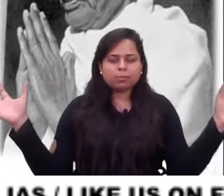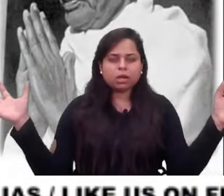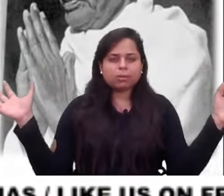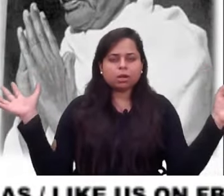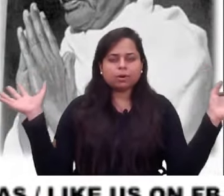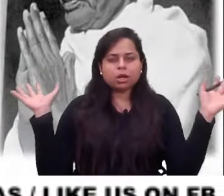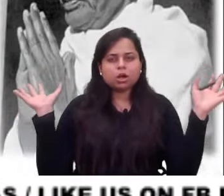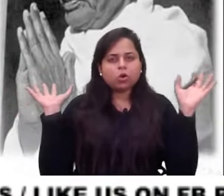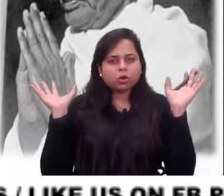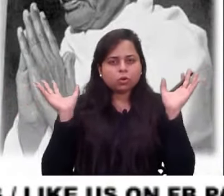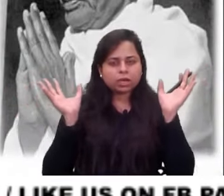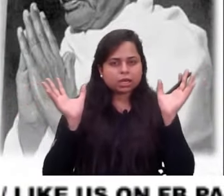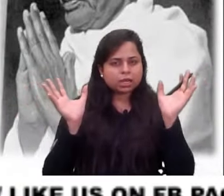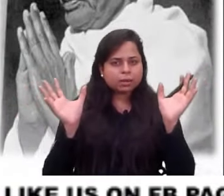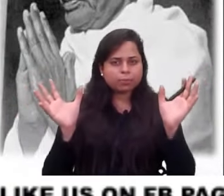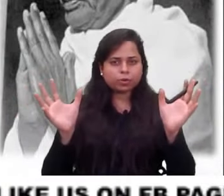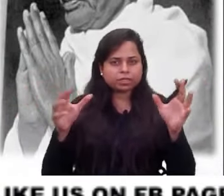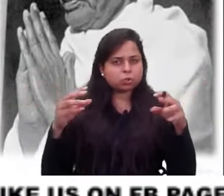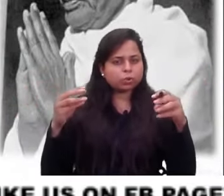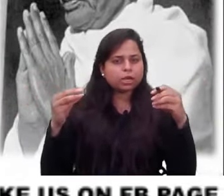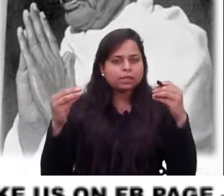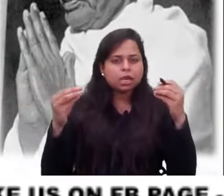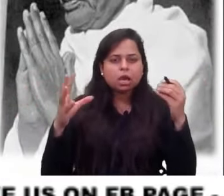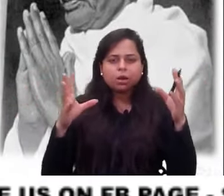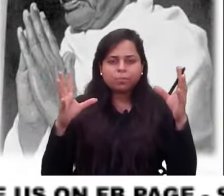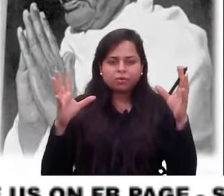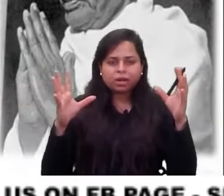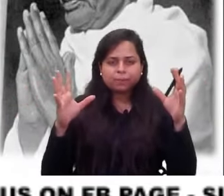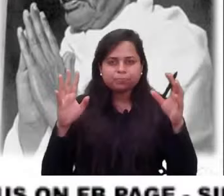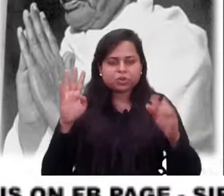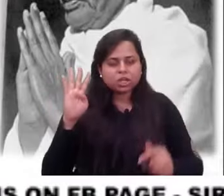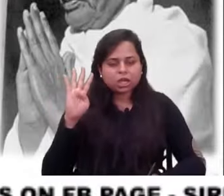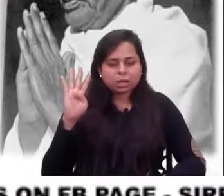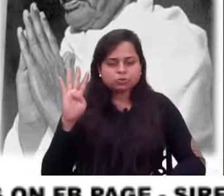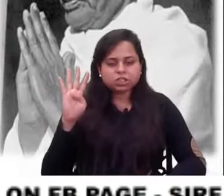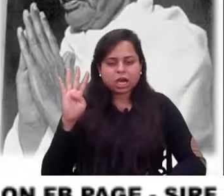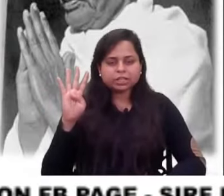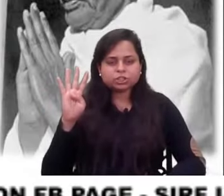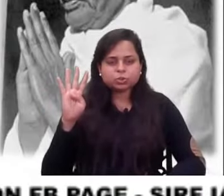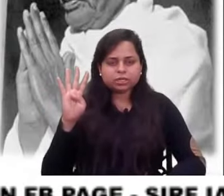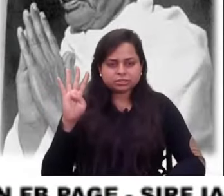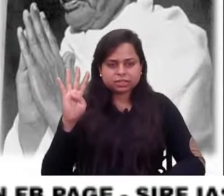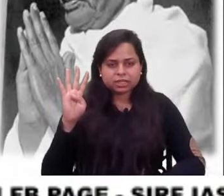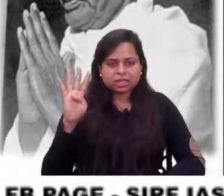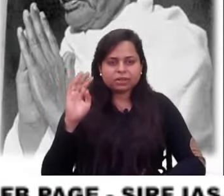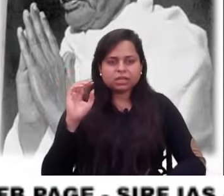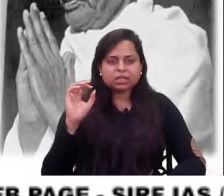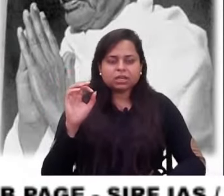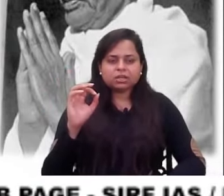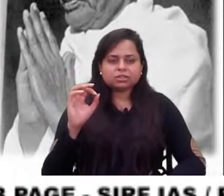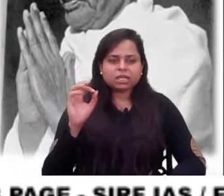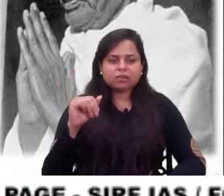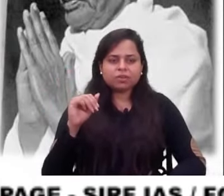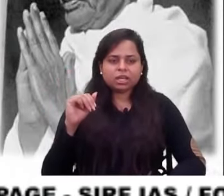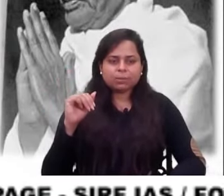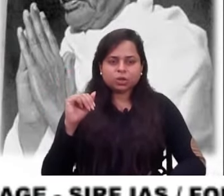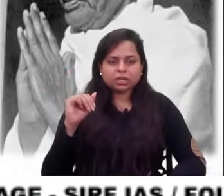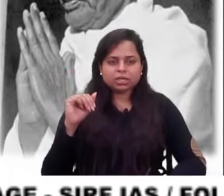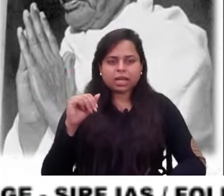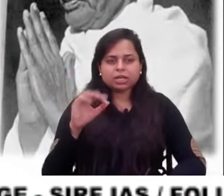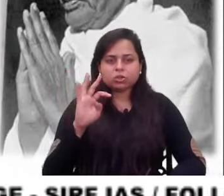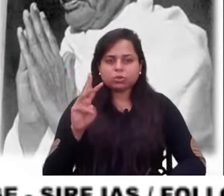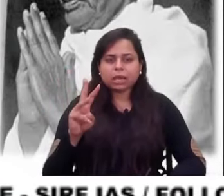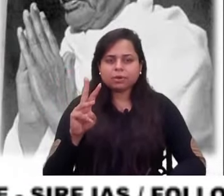बढ़ाओ अ और होने लग गया प्रोटेस्ट होने लग गया बवाल अब चार स्टूडेंट सेवन सिर्फ